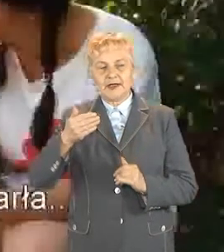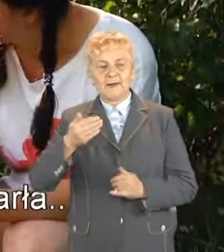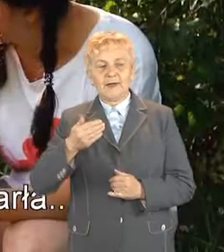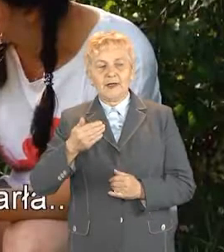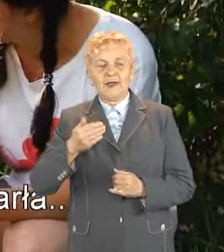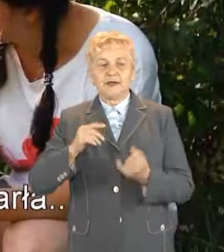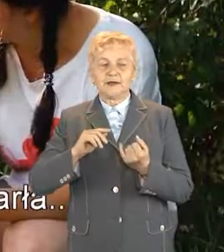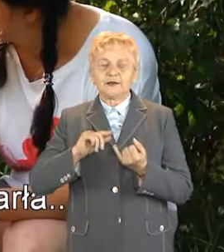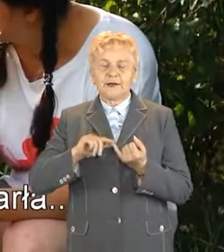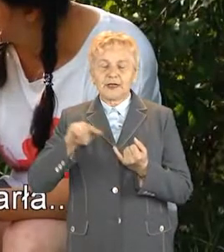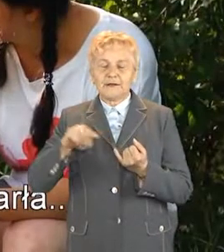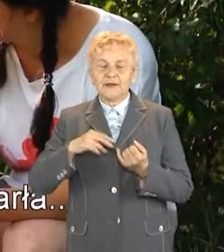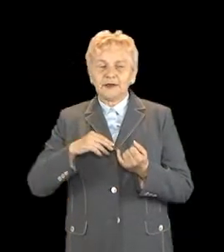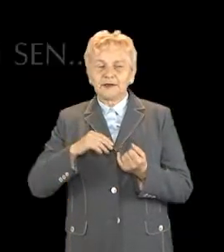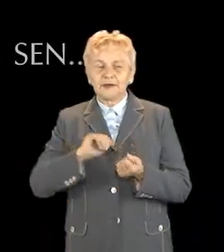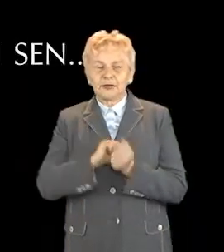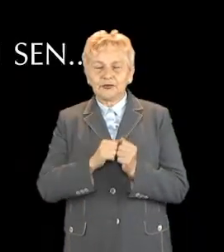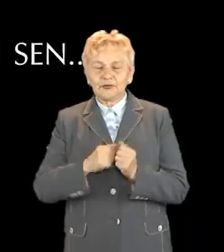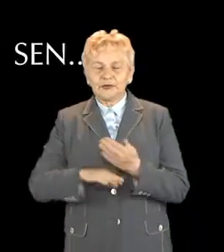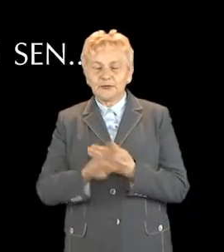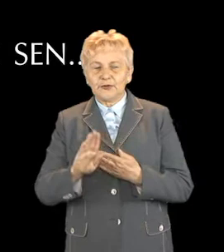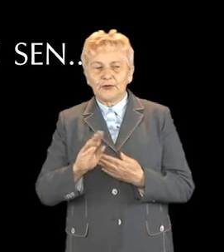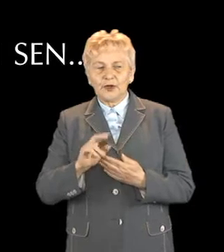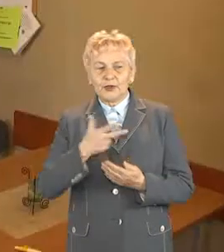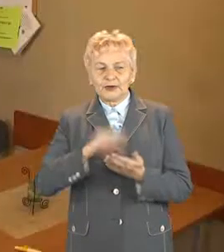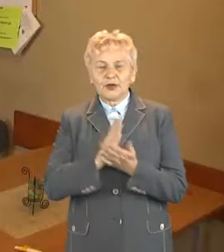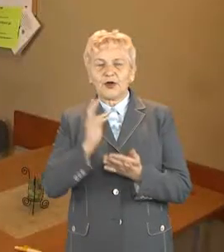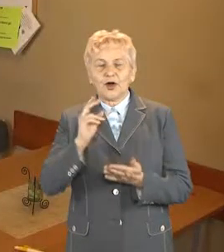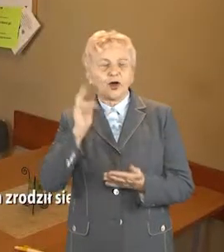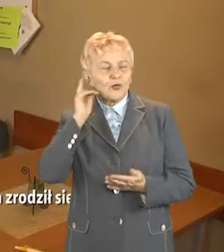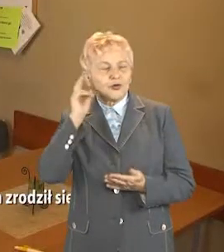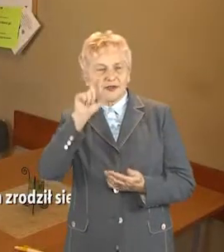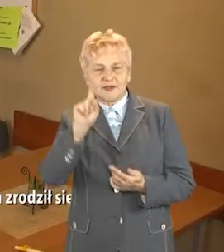niesłyszący aktorzy z Raciborza i nie tylko. Skąd pomysł na taką działalność?